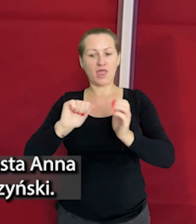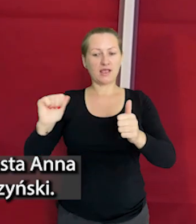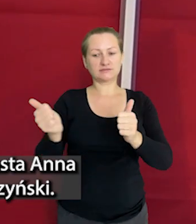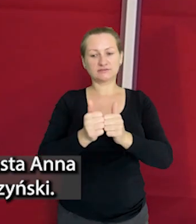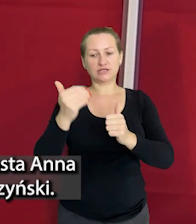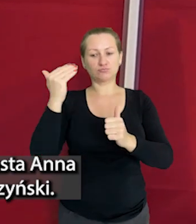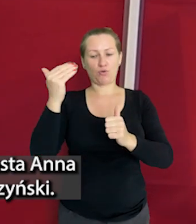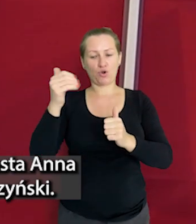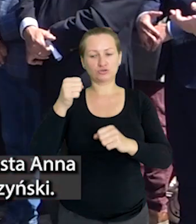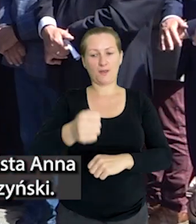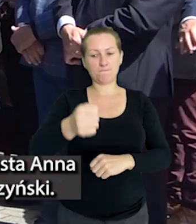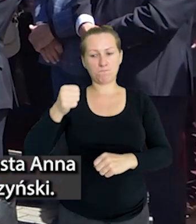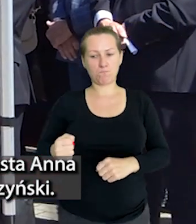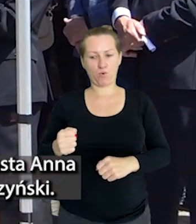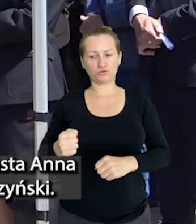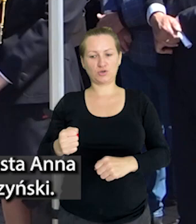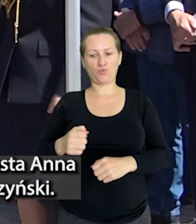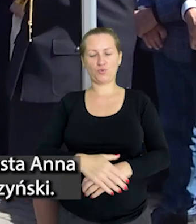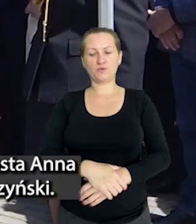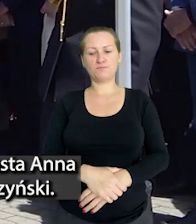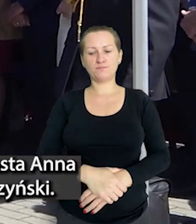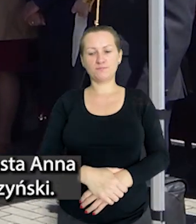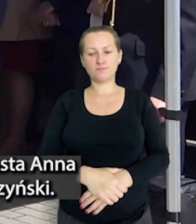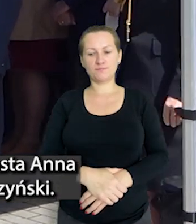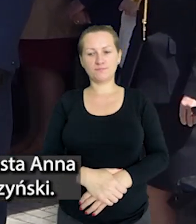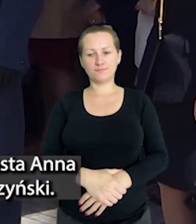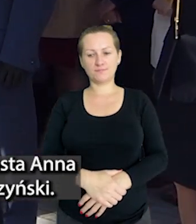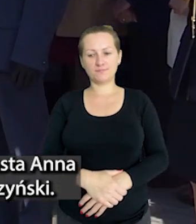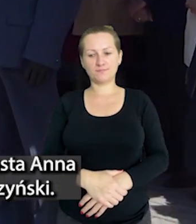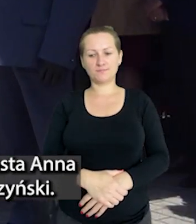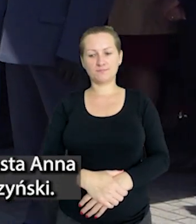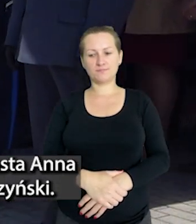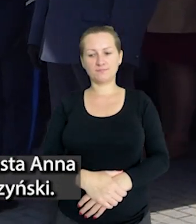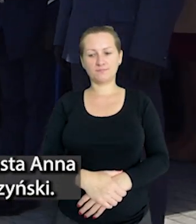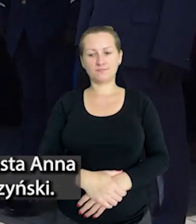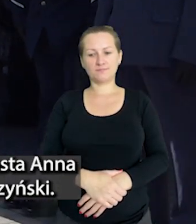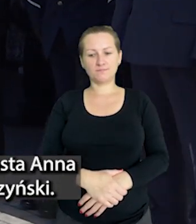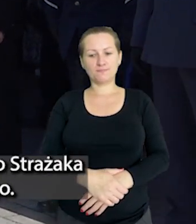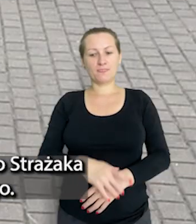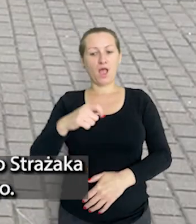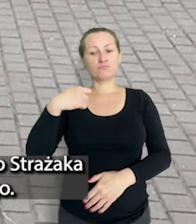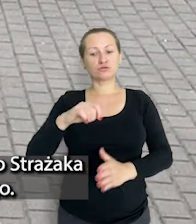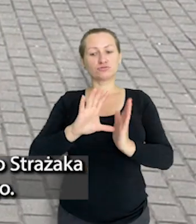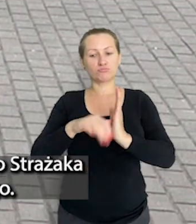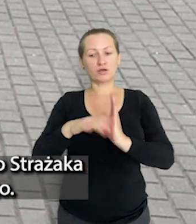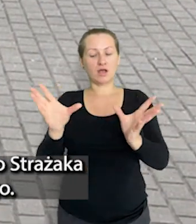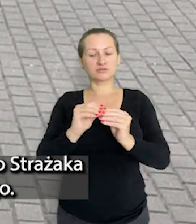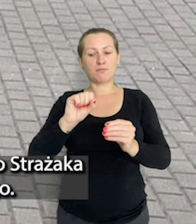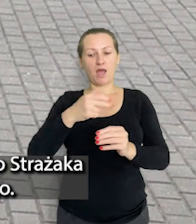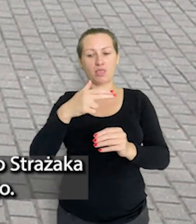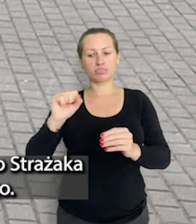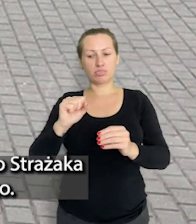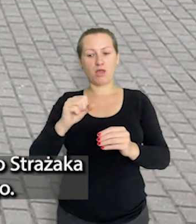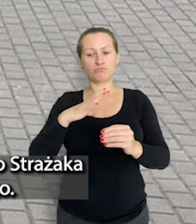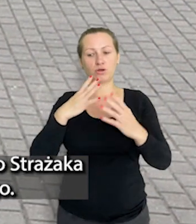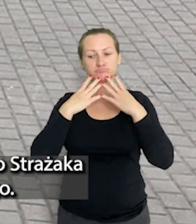przewodnicząca Rady Miasta Anna Benert oraz asystent społeczny posła Kazimierza Smolińskiego Sebastian Dadaczyński. Prezydent miasta wraz